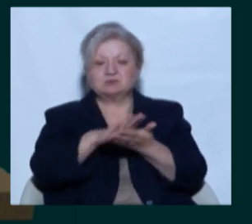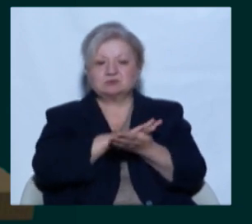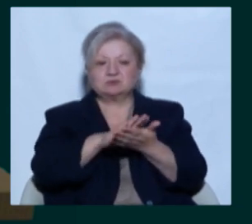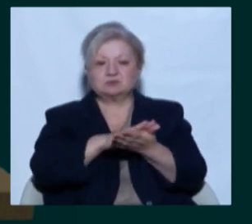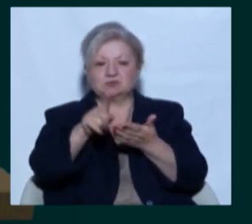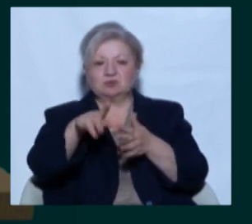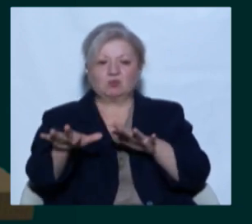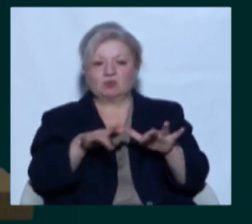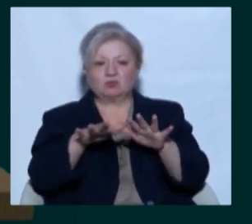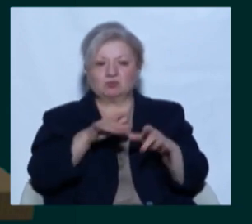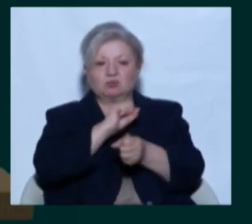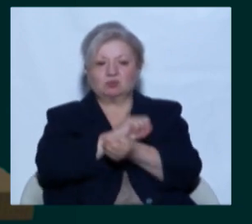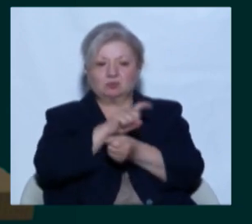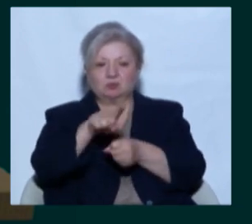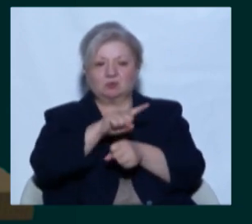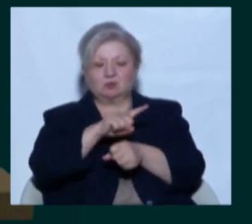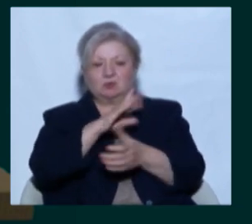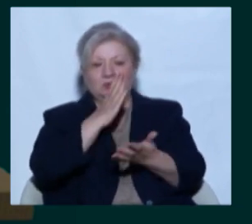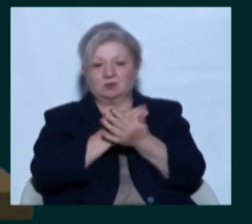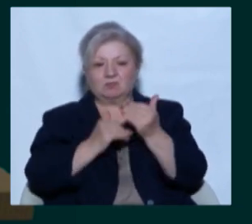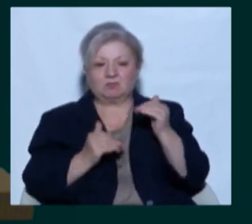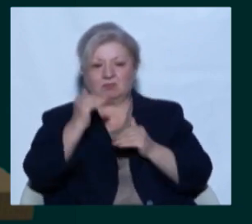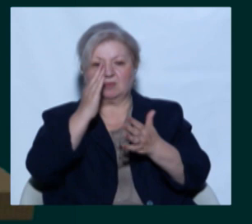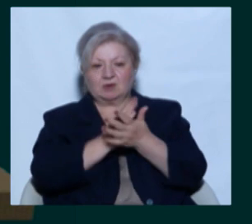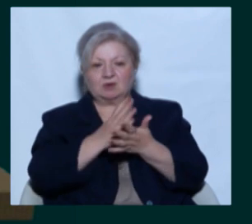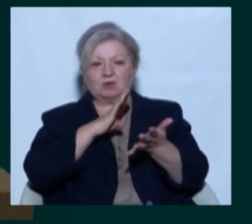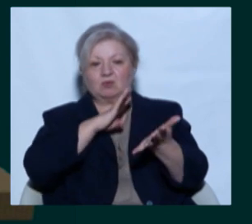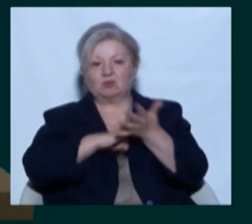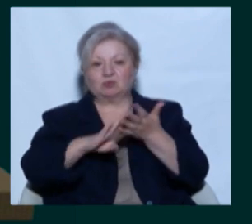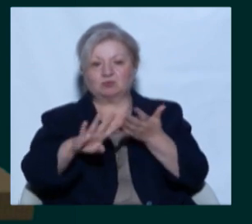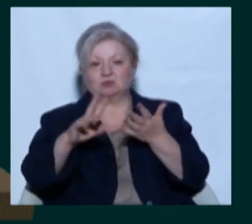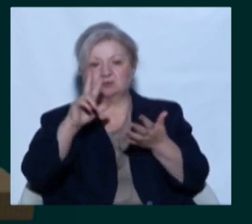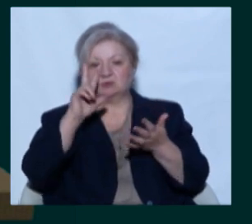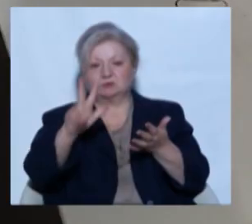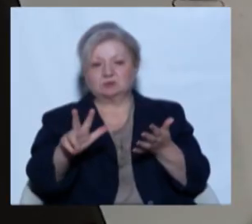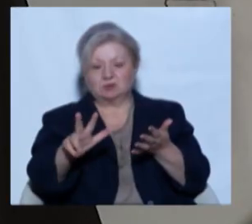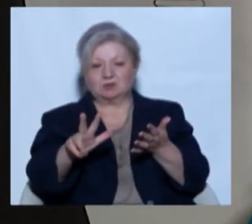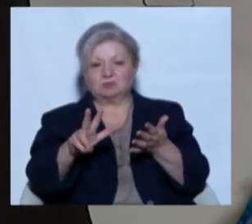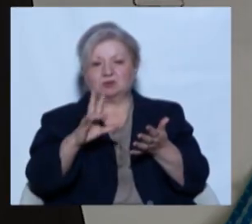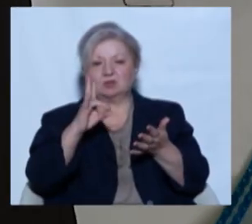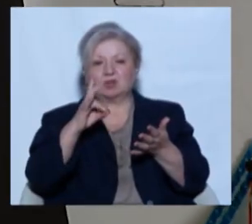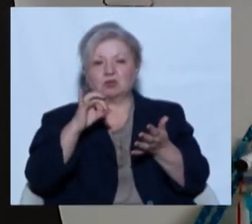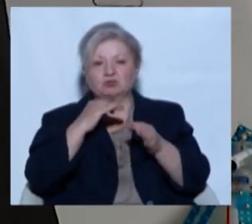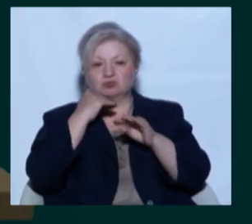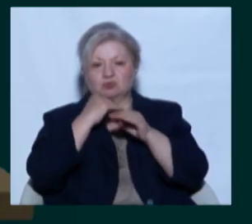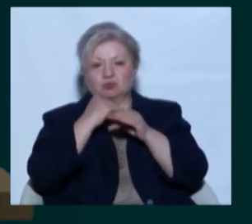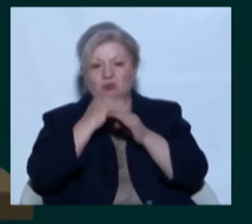ანუ უძრაობის ხახუნის მაქსიმალური მნიშვნელობა, რომელიც დაახლოებით 93 ნიუტონის ტოლია. ჩამოკიდოთ